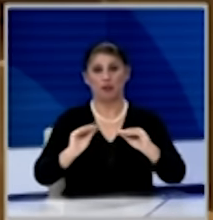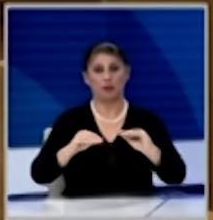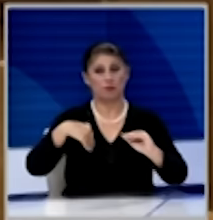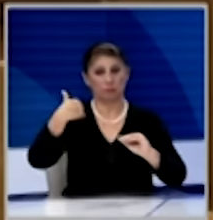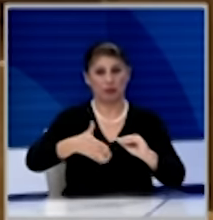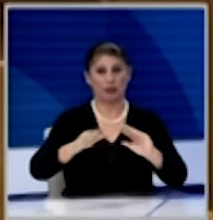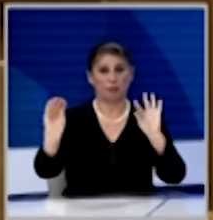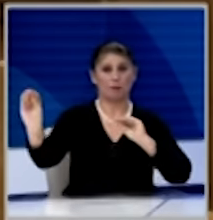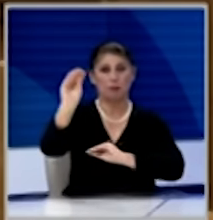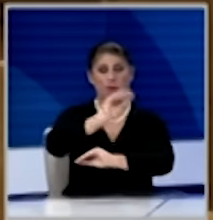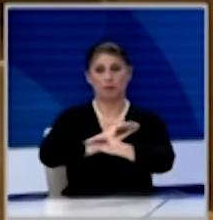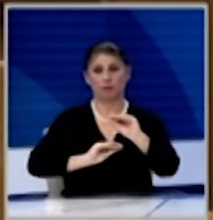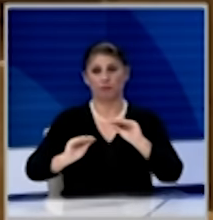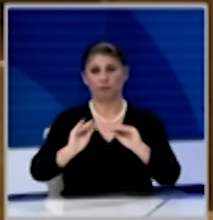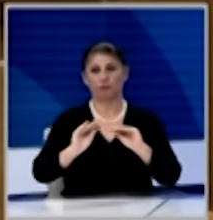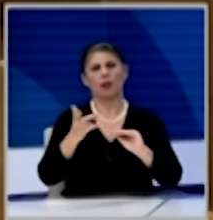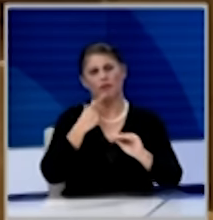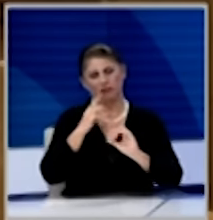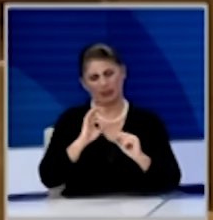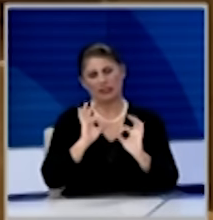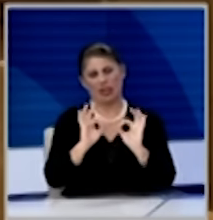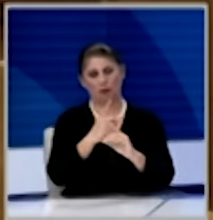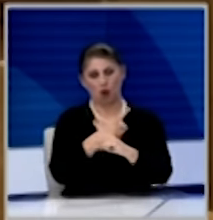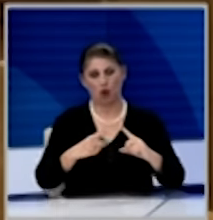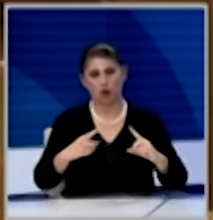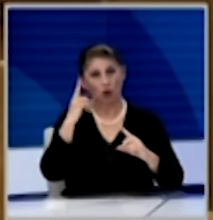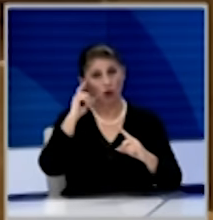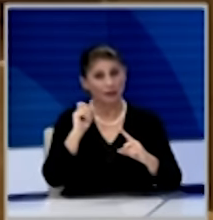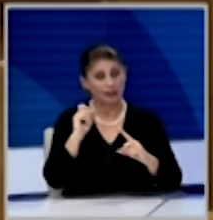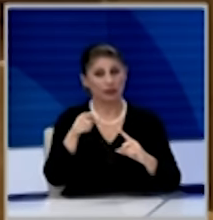ανακατασκευή του πάλι βέβαια από ανάδοχο χορηγό